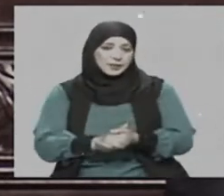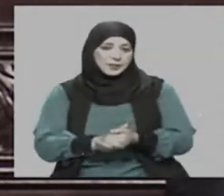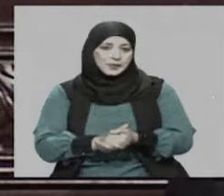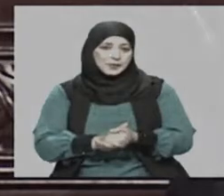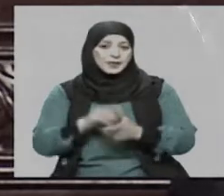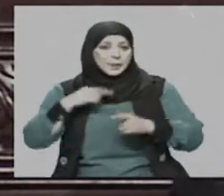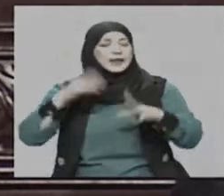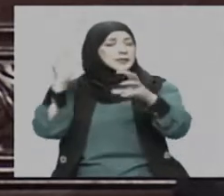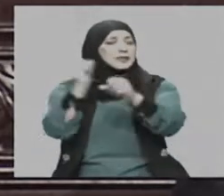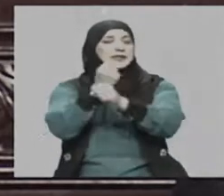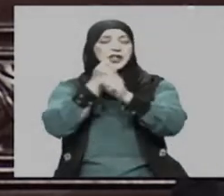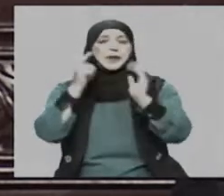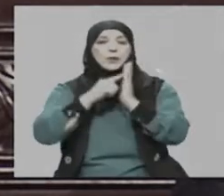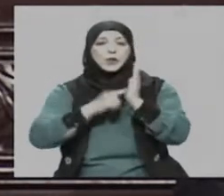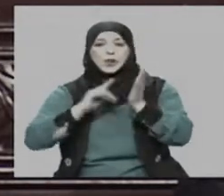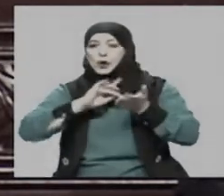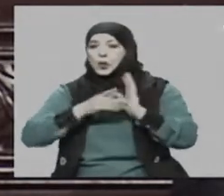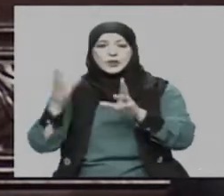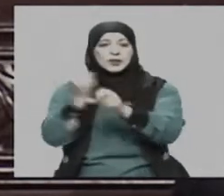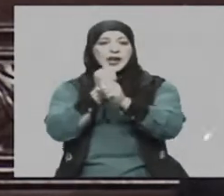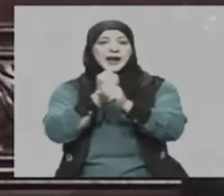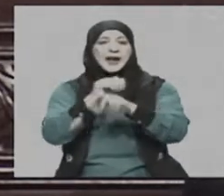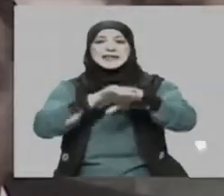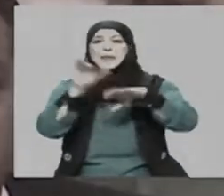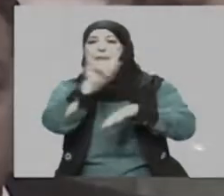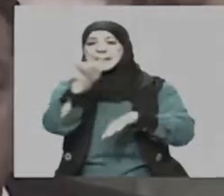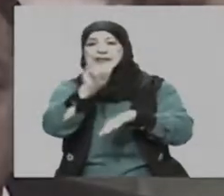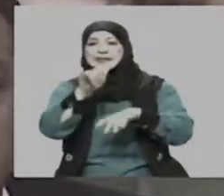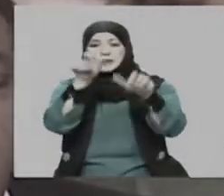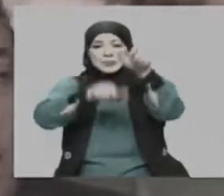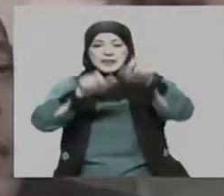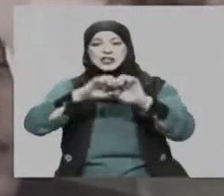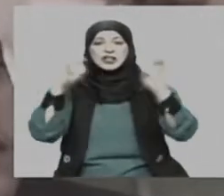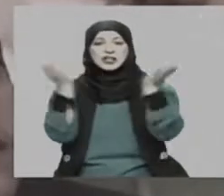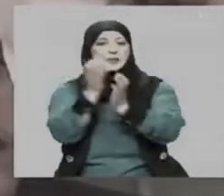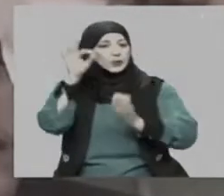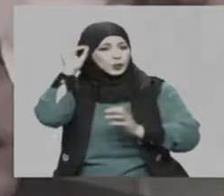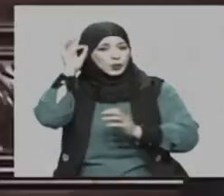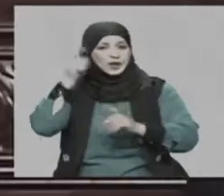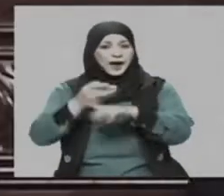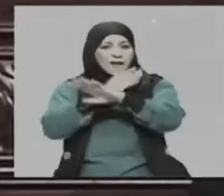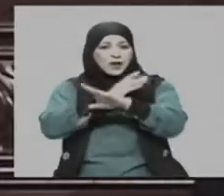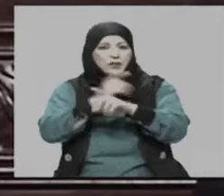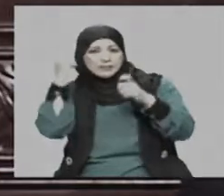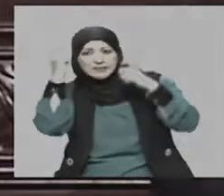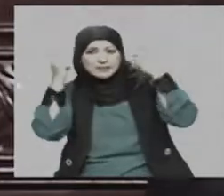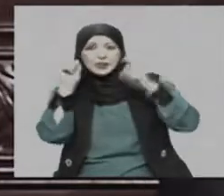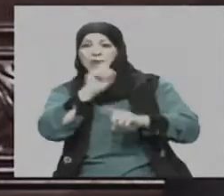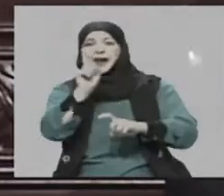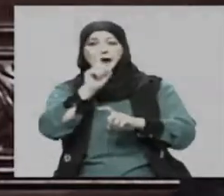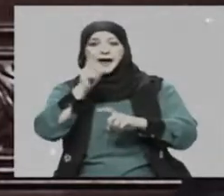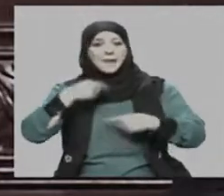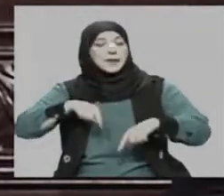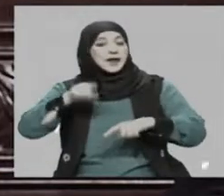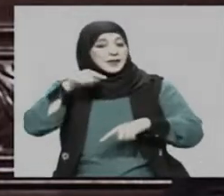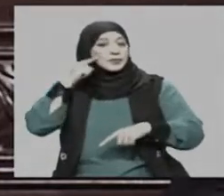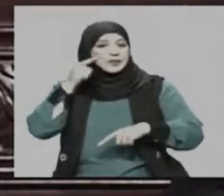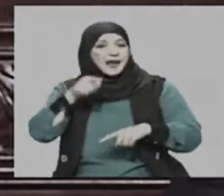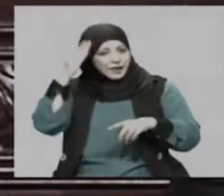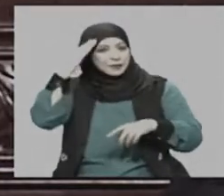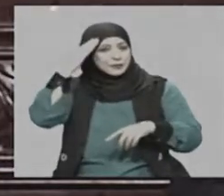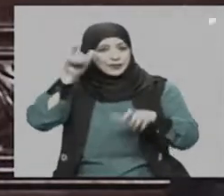باللي تحقق، اللي حقوه الشعب التونسي، نعتز برشا، ما كنتش نشك الحكاية، لأنه الشعب التونسي كي تحك الكب